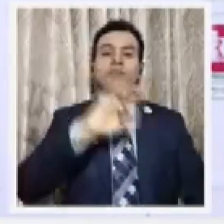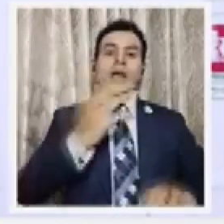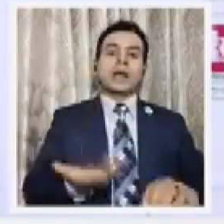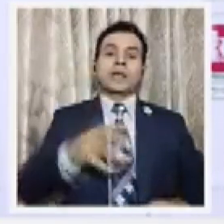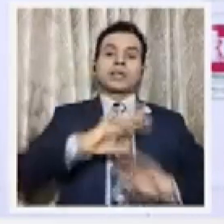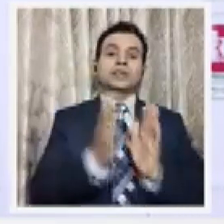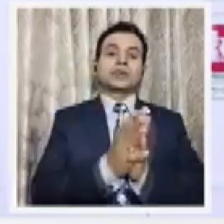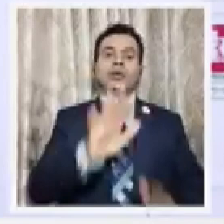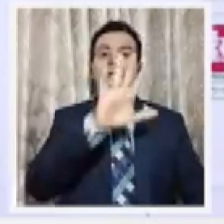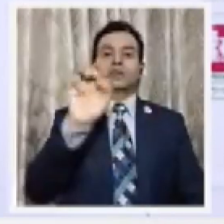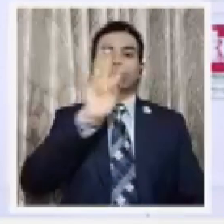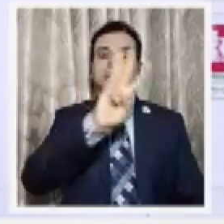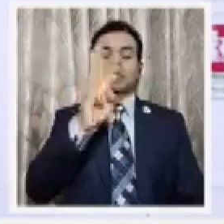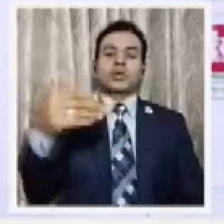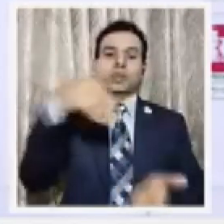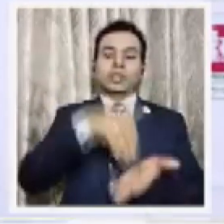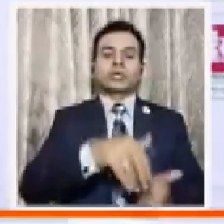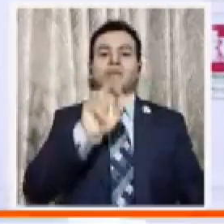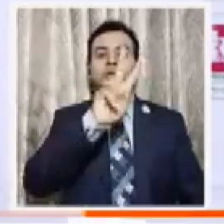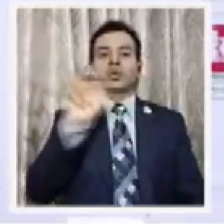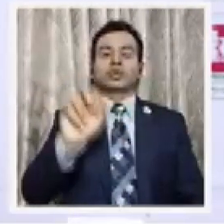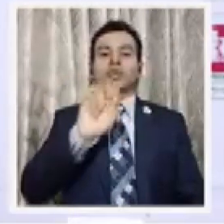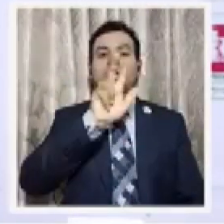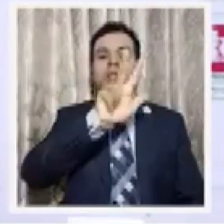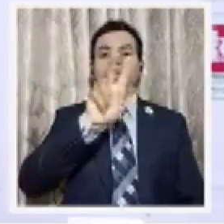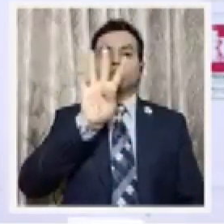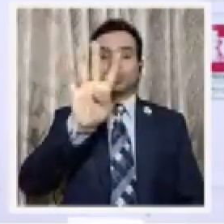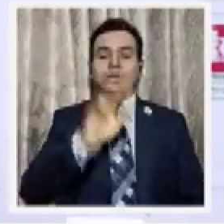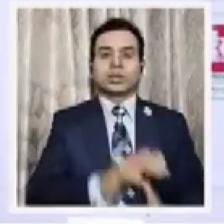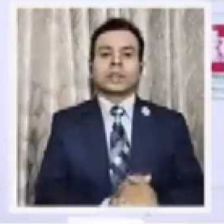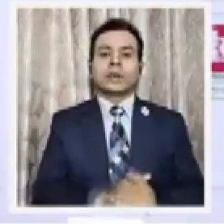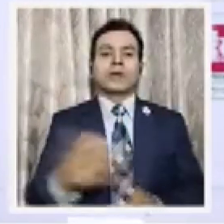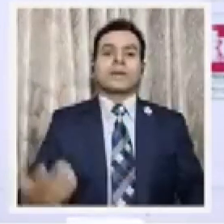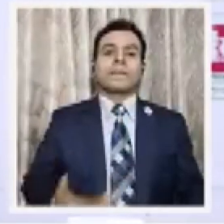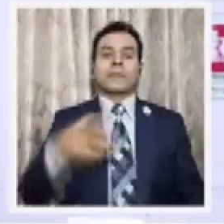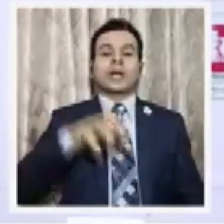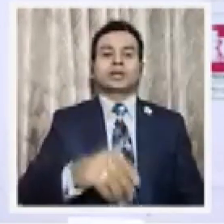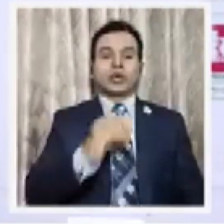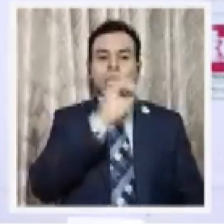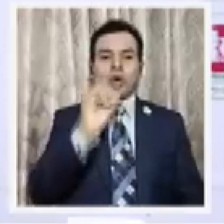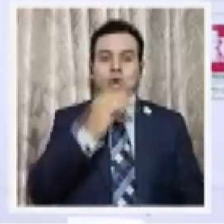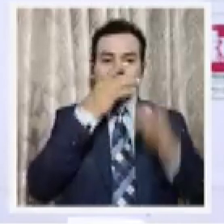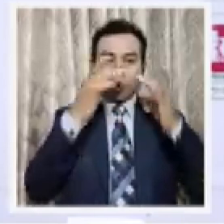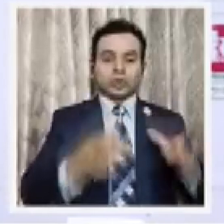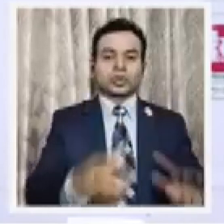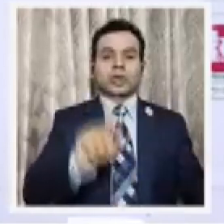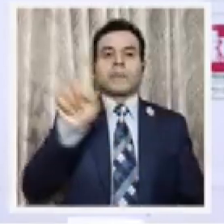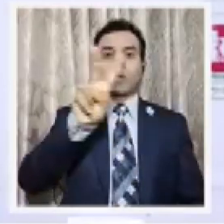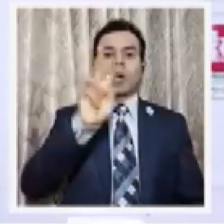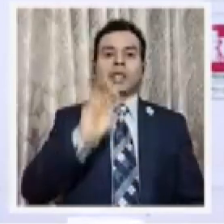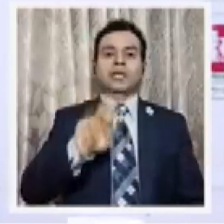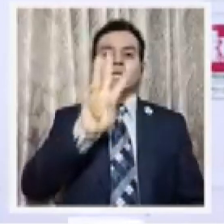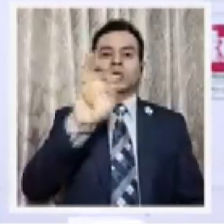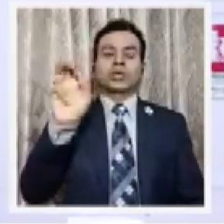15,182টি, রোগী ভর্তি আছেন 4,143 জন। সারা দেশে আইসিইউ শয্যা সংখ্যা 533টি, রোগী ভর্তি আছেন